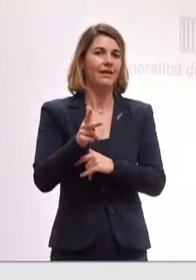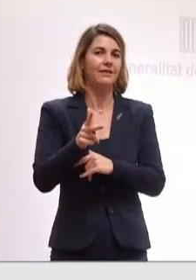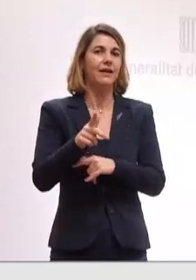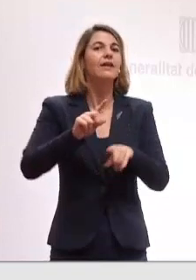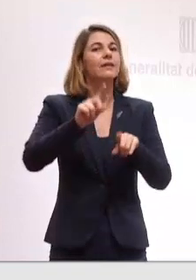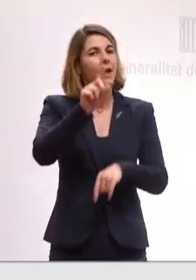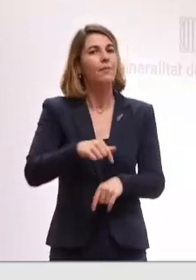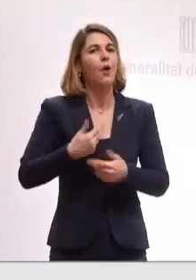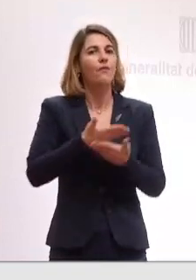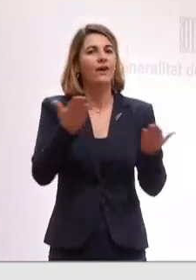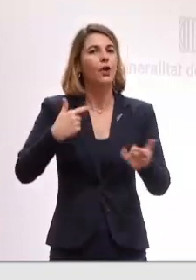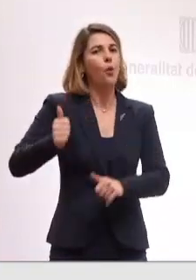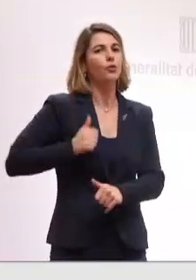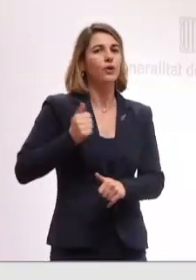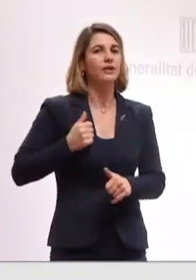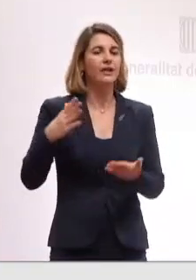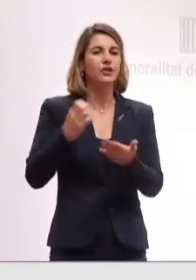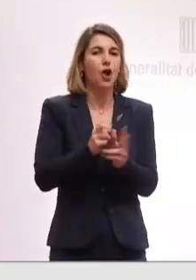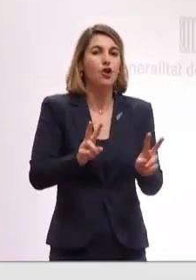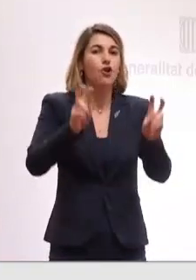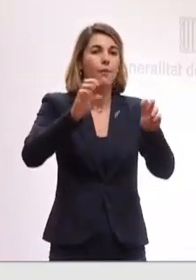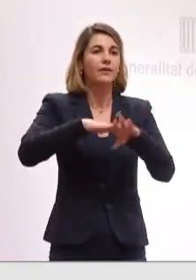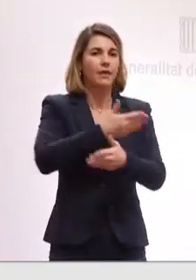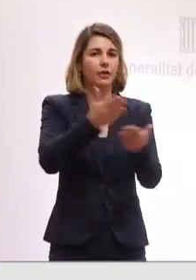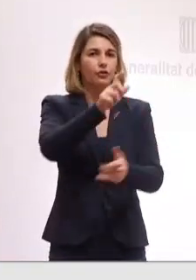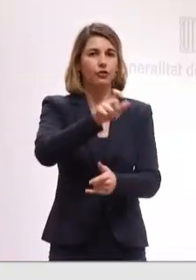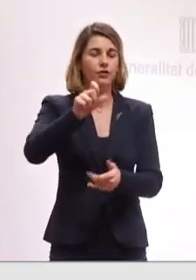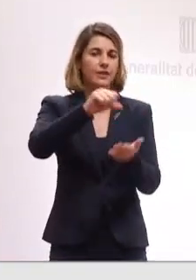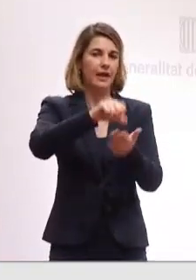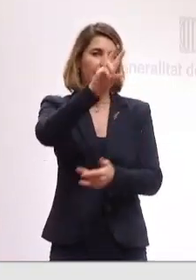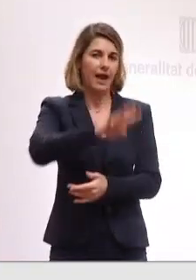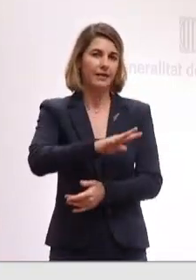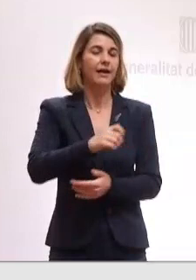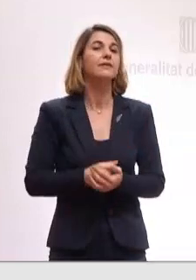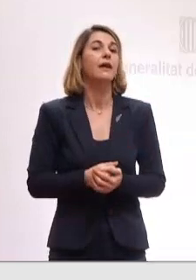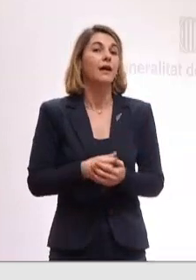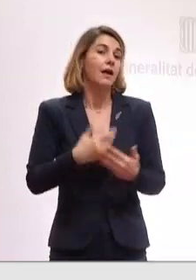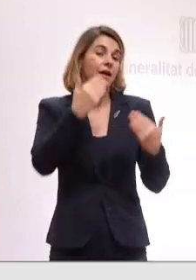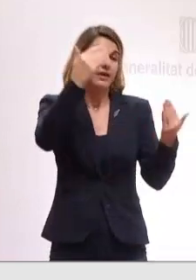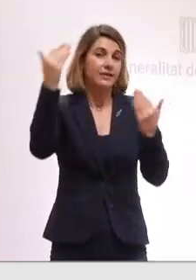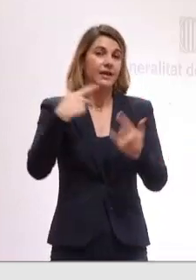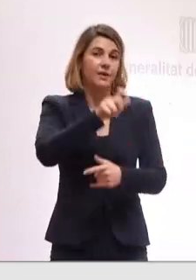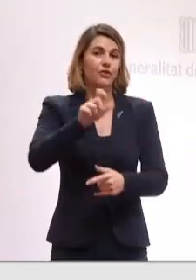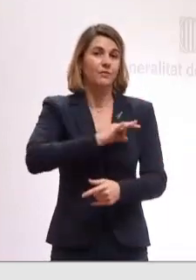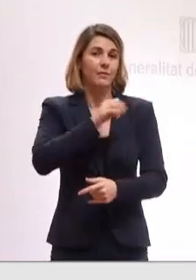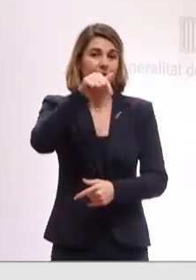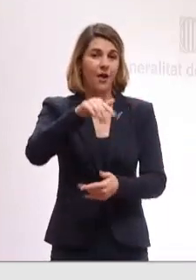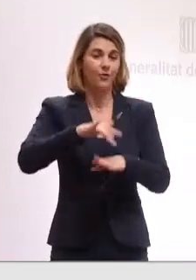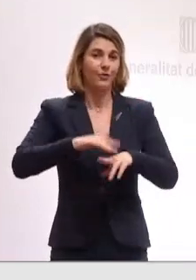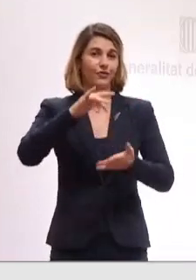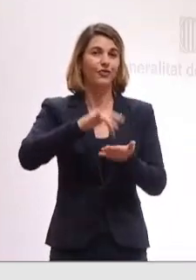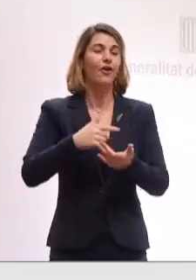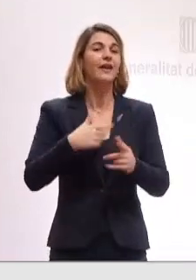noves oportunitats pel conjunt de la ciutadania catalana. Enhorabona a tots els guardonats i guardonades en el dia d'avui